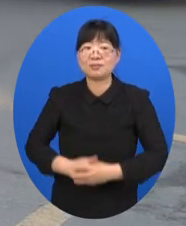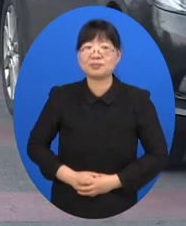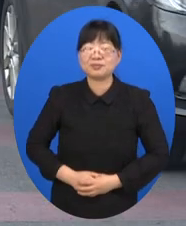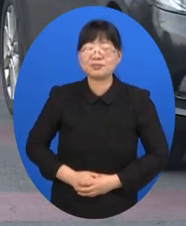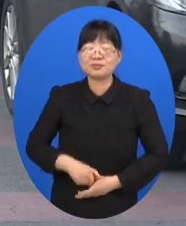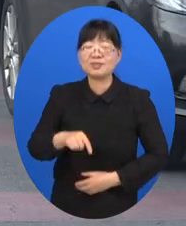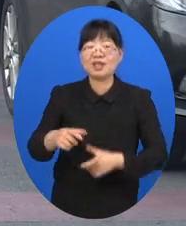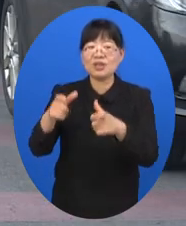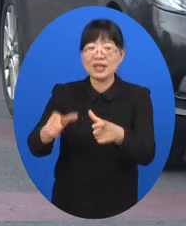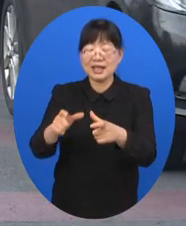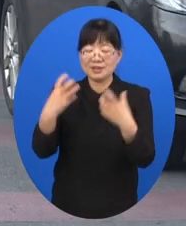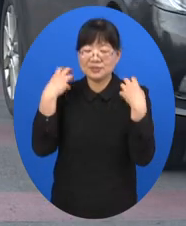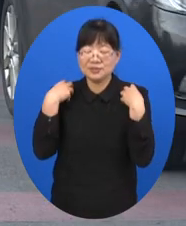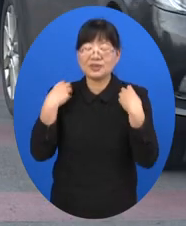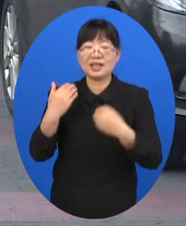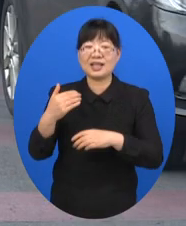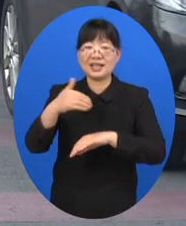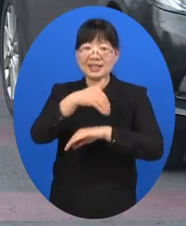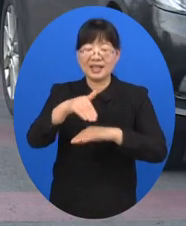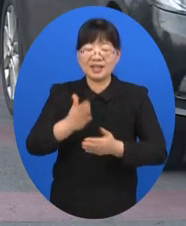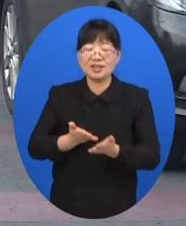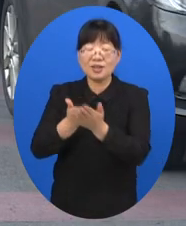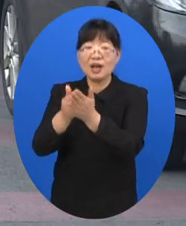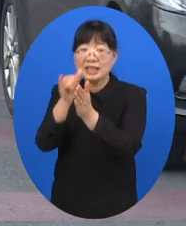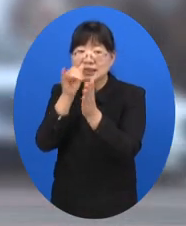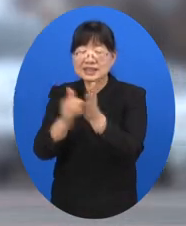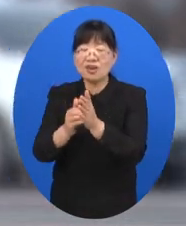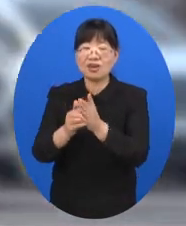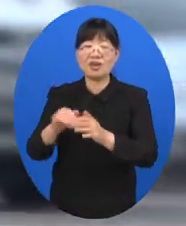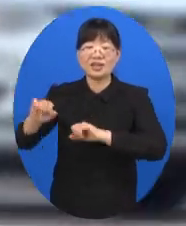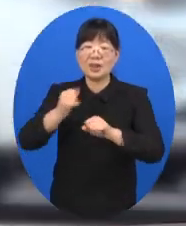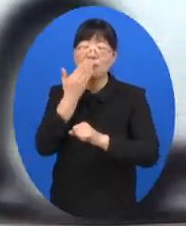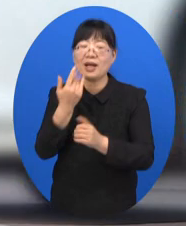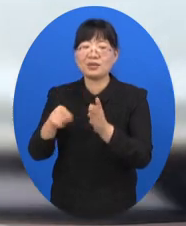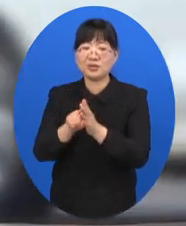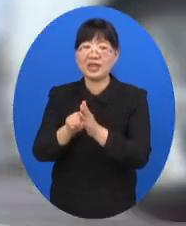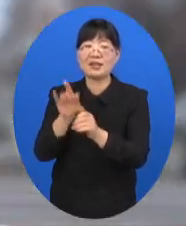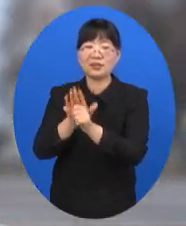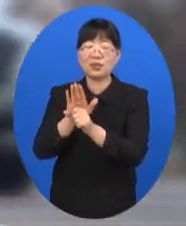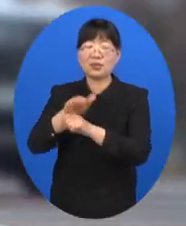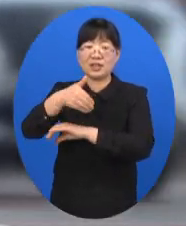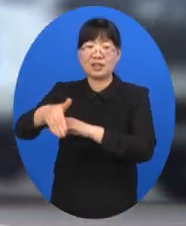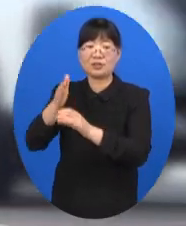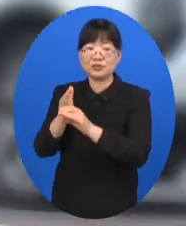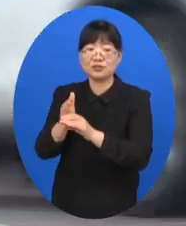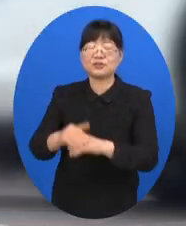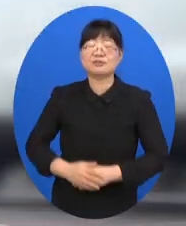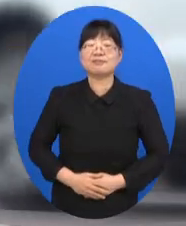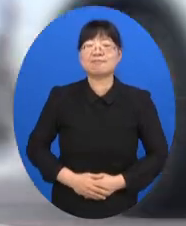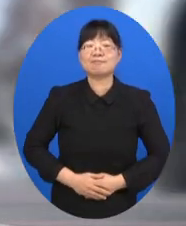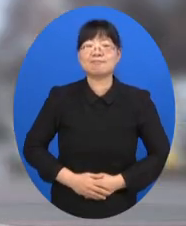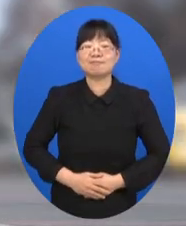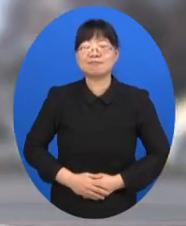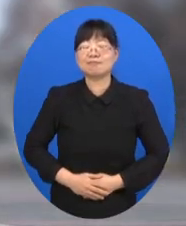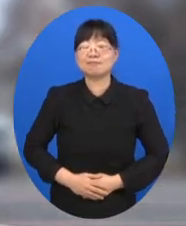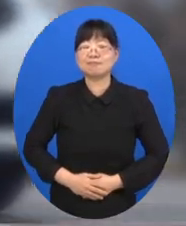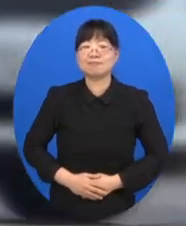시군에 교부해 개선안이 반영될 수 있도록 지원할 계획입니다. 경기 CCTV 최창순입니다.